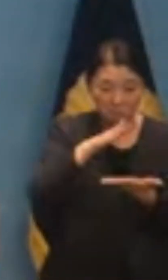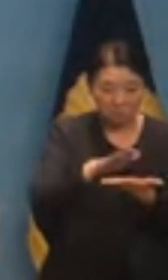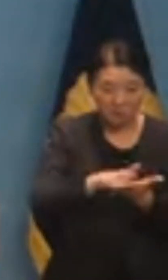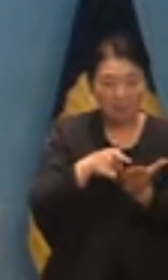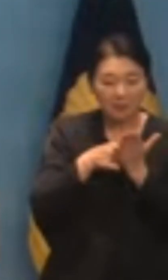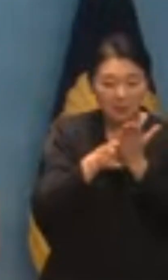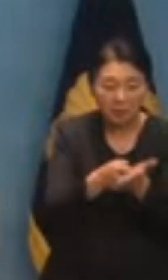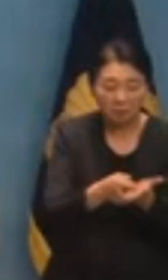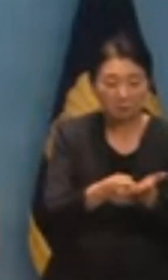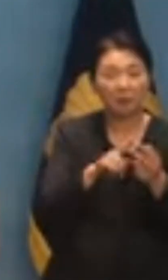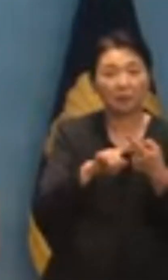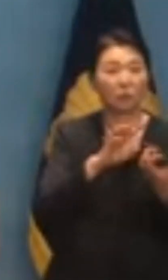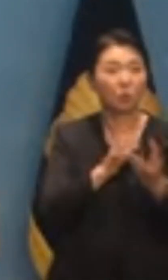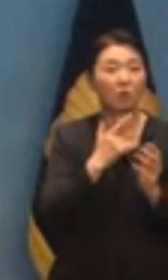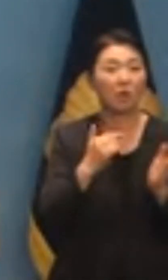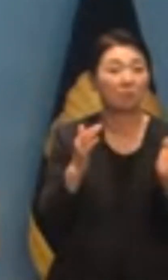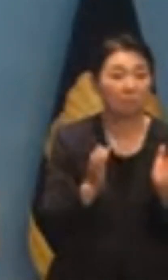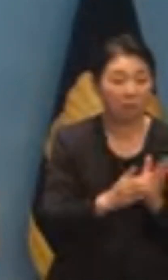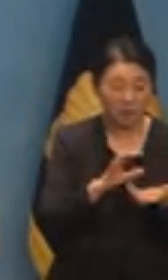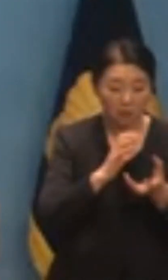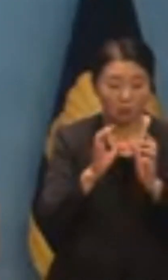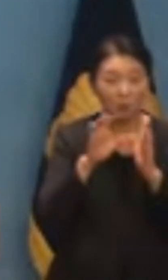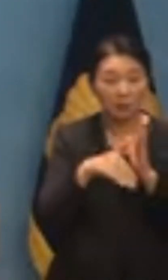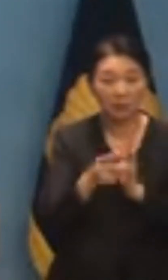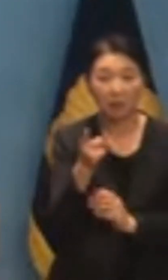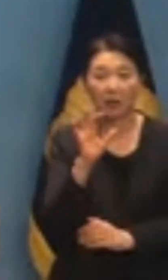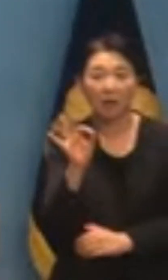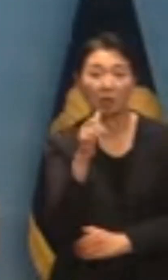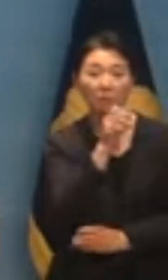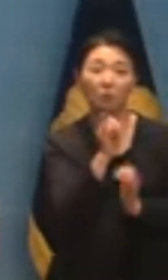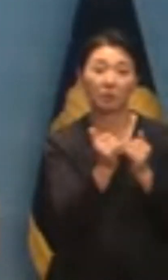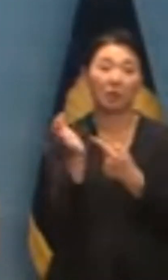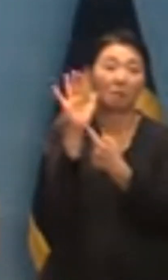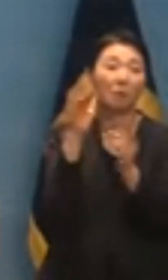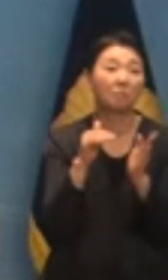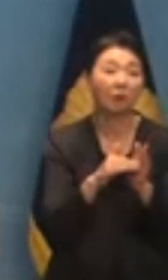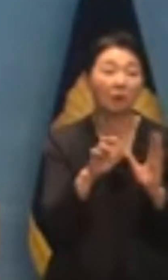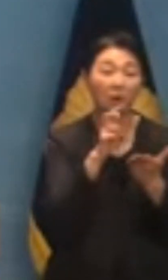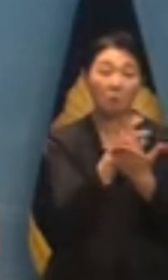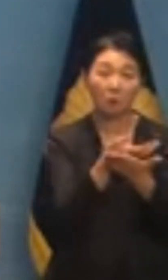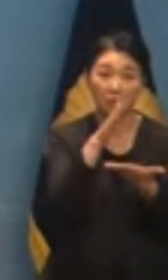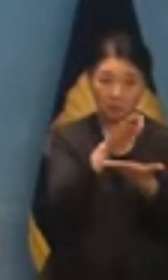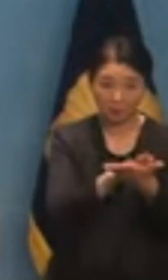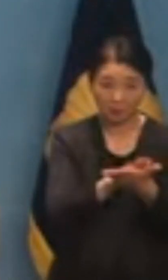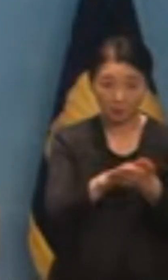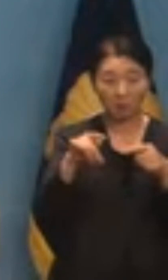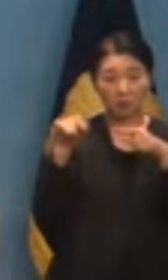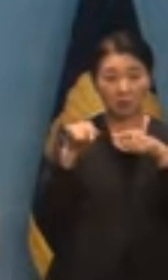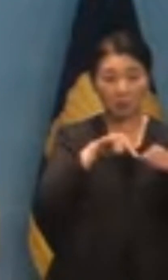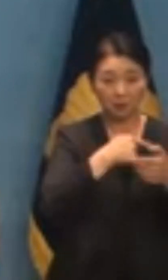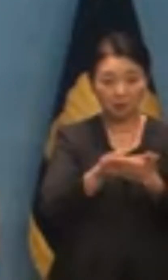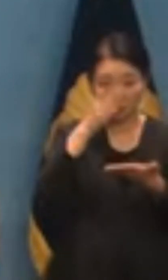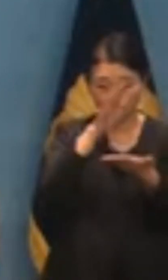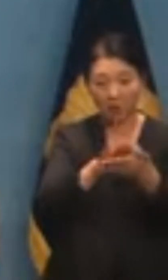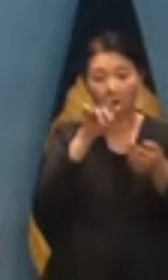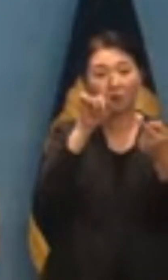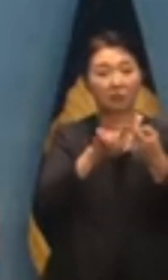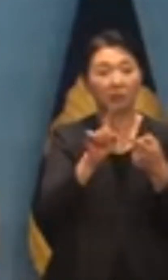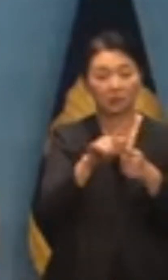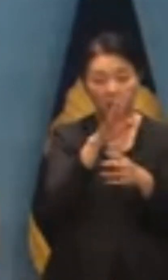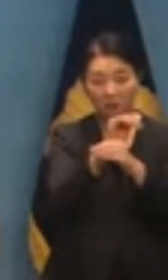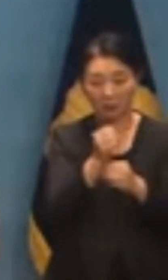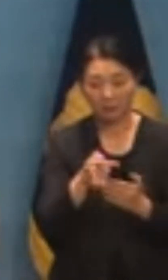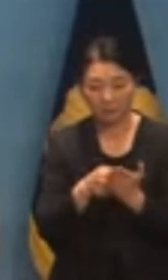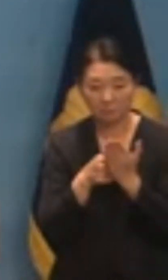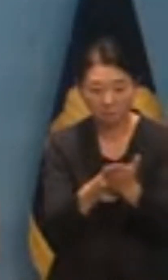관한 토론회를 열었습니다. 이 토론회에서 하승수 변호사가 발표한 헌법 개정 및 정치제도 개혁의 일정과 절차에